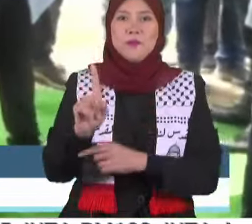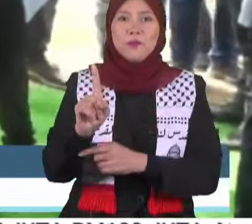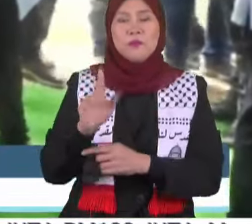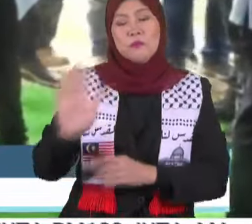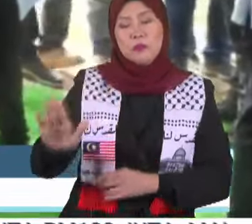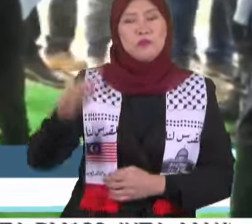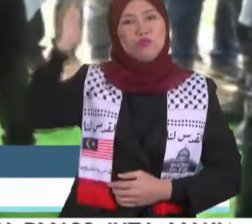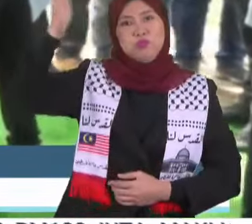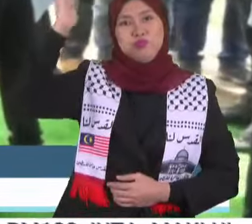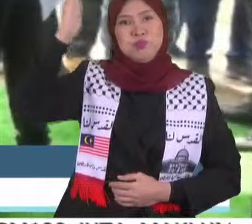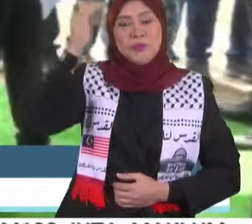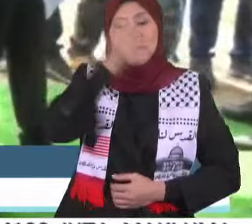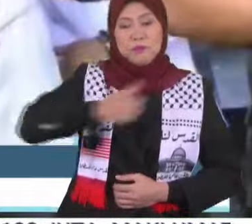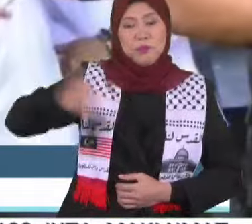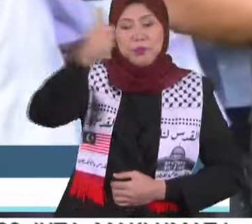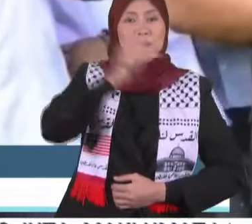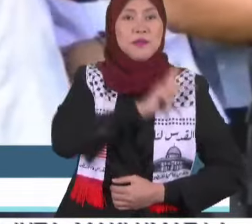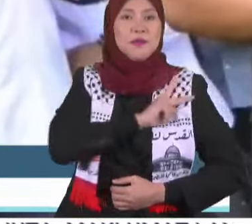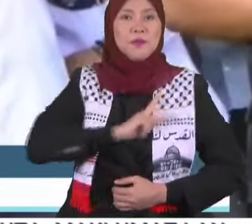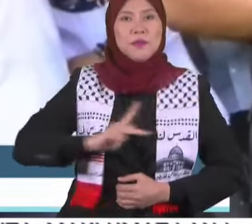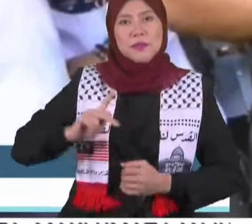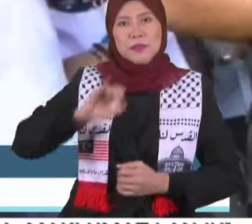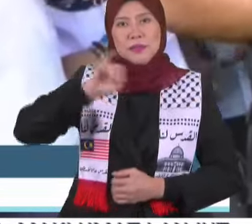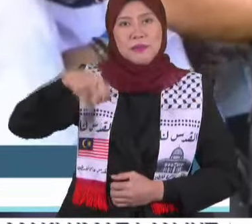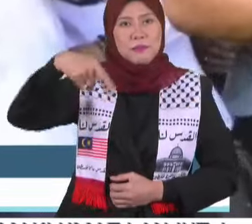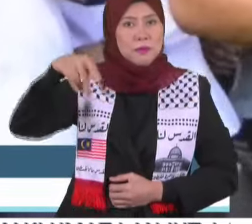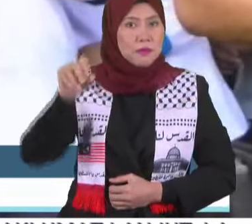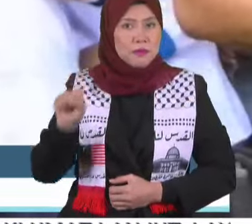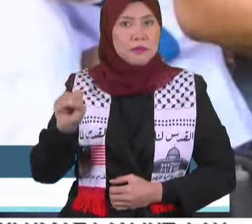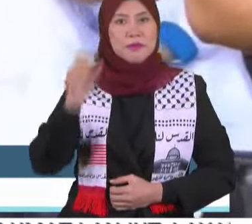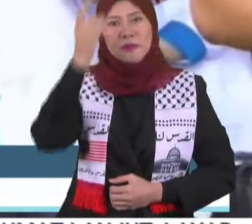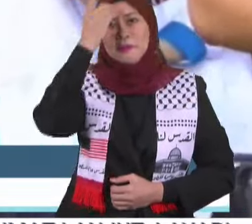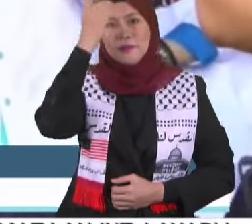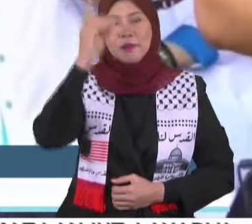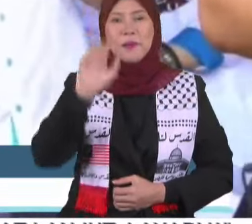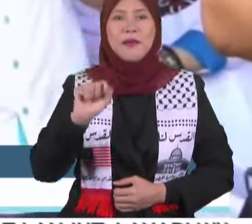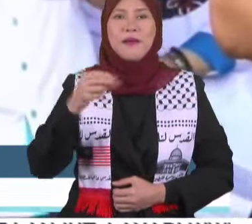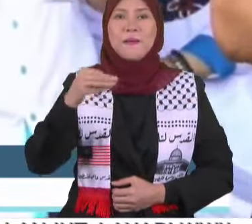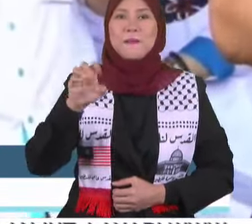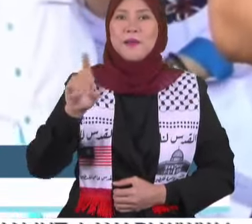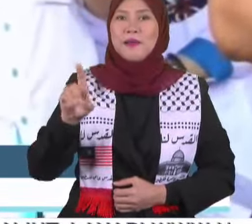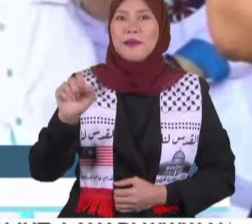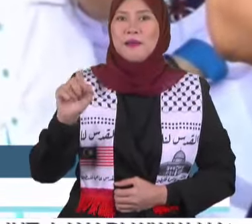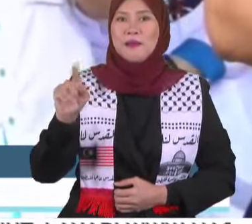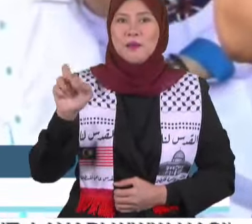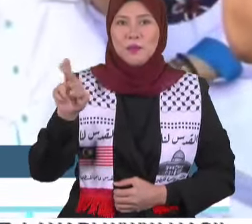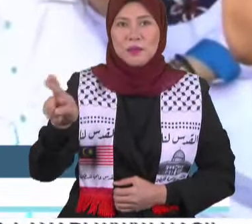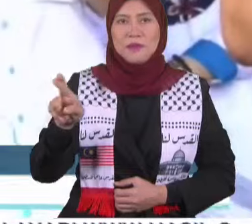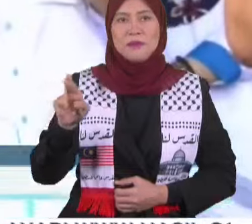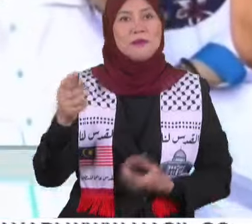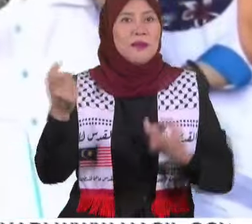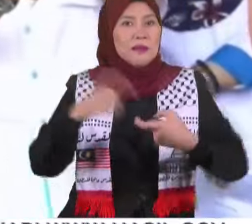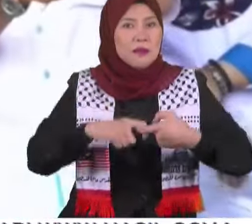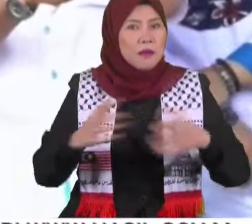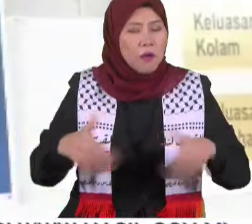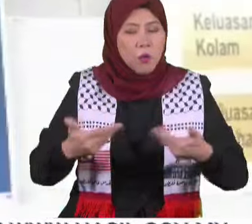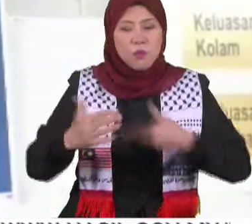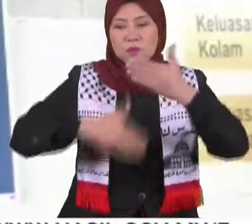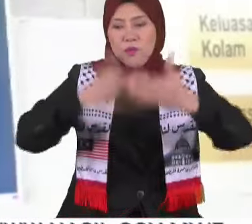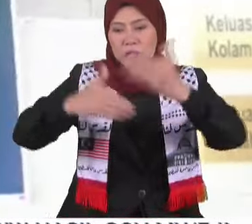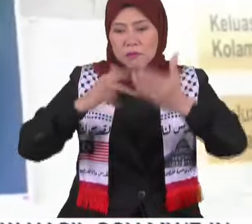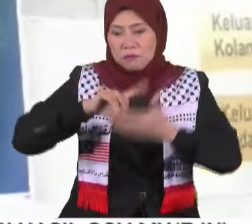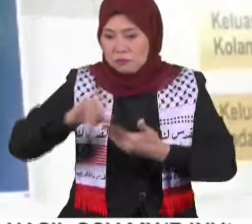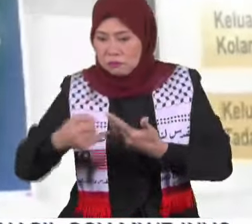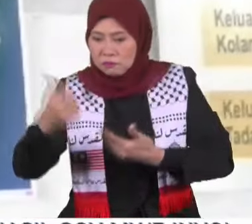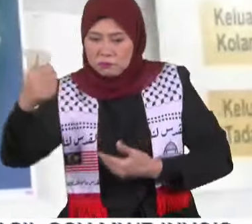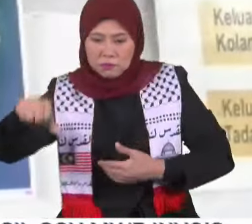diberi taklimat oleh Ketua Pengarah Jabatan Pengairan dan Saliran, Datuk Dr. Ahmad Anwar Othman, mengenai tahap kemajuan projek yang